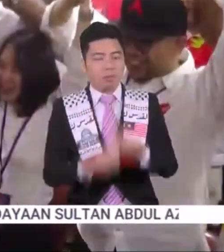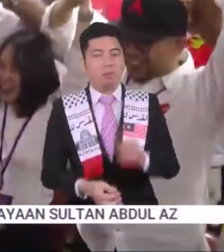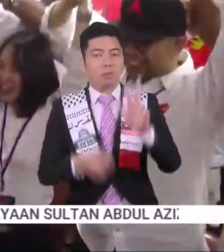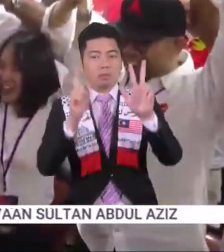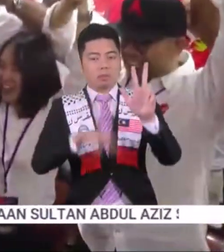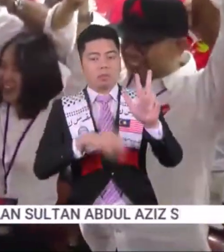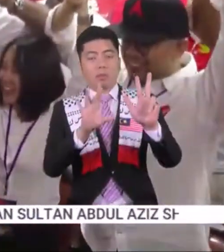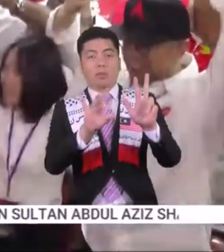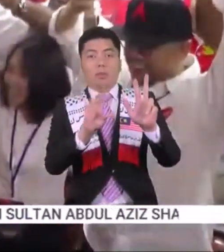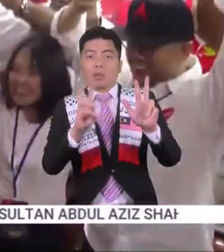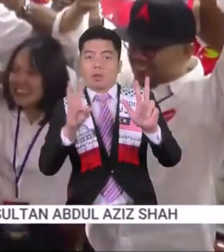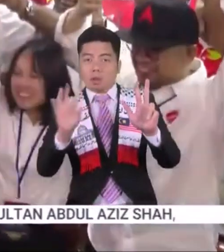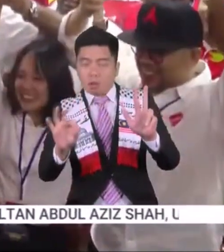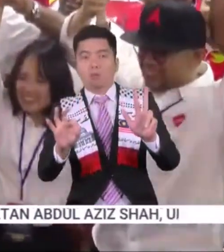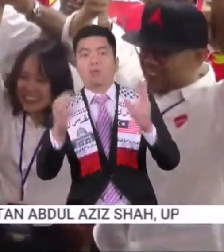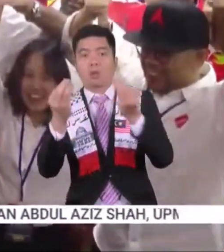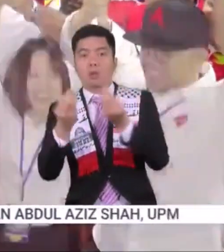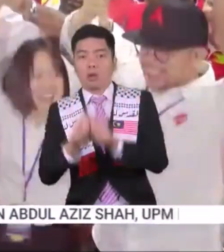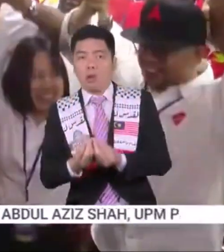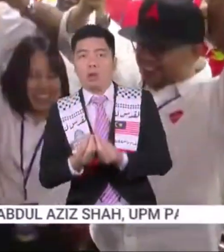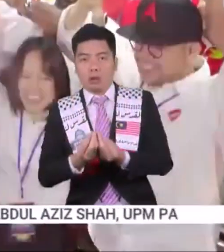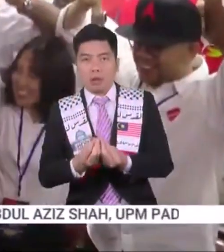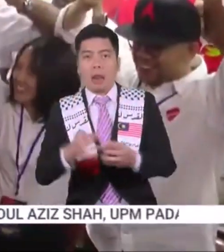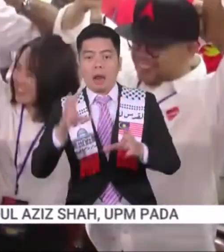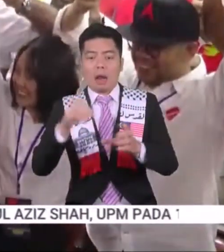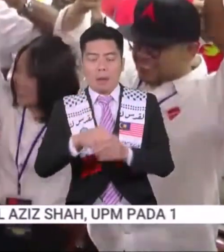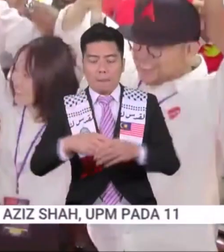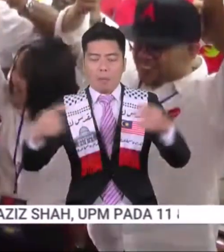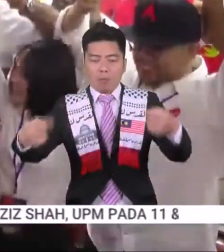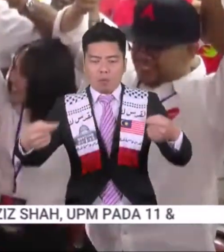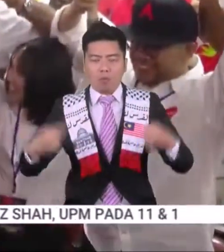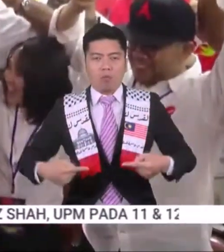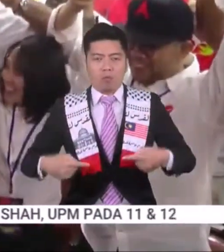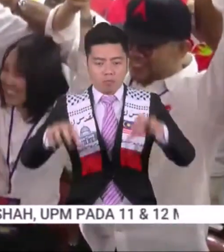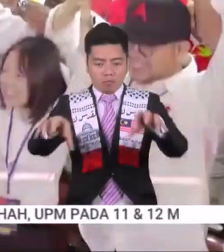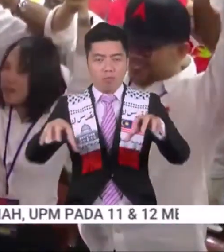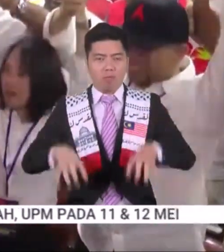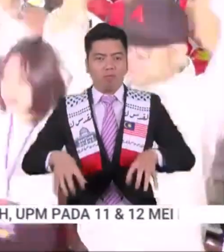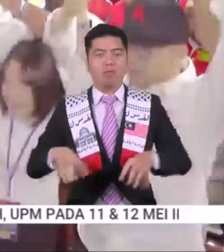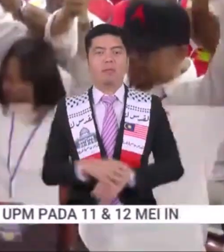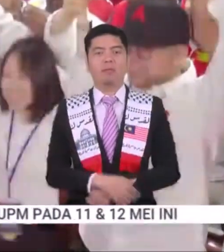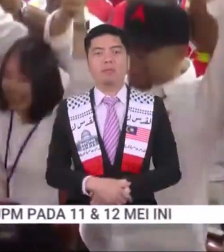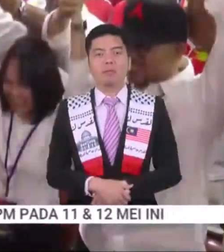3,869 undi dalam pertembungan empat penjuru.